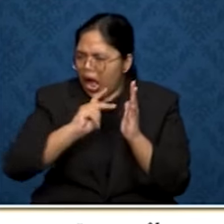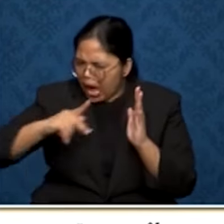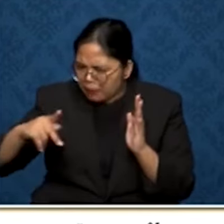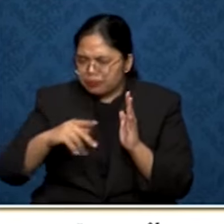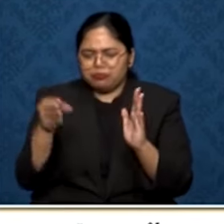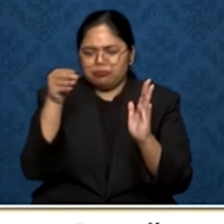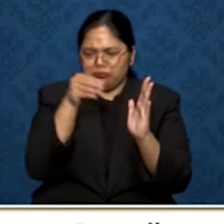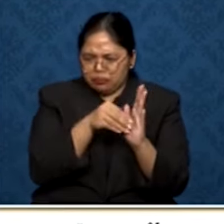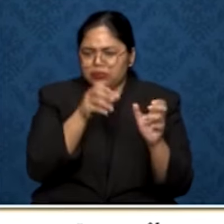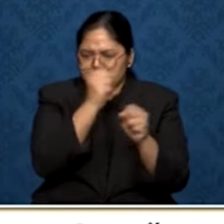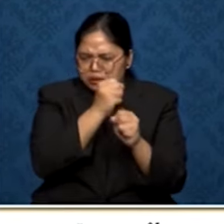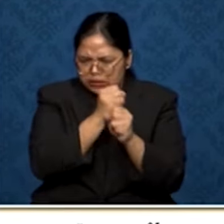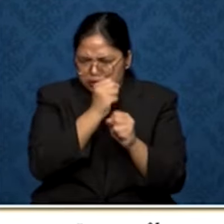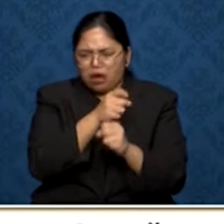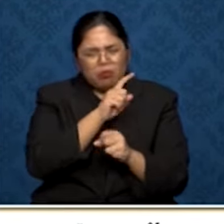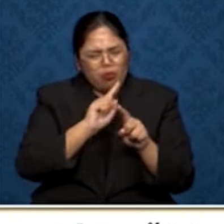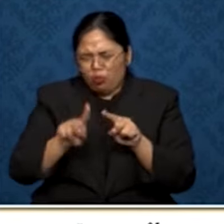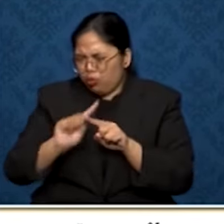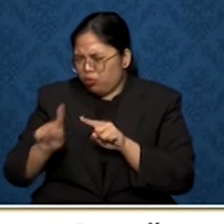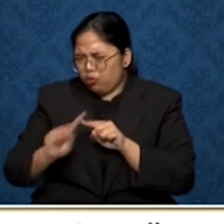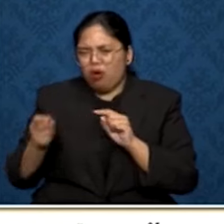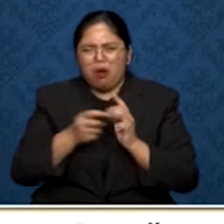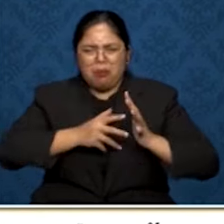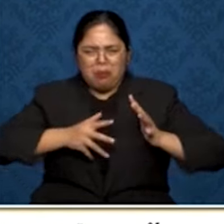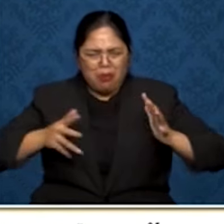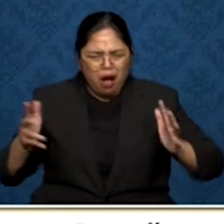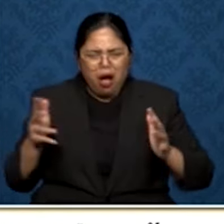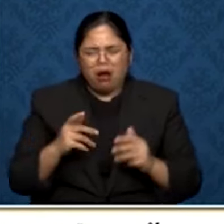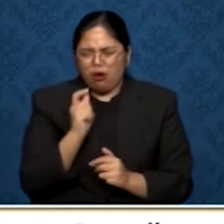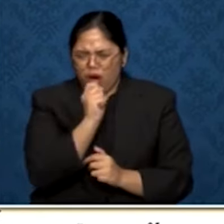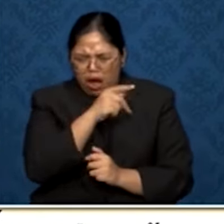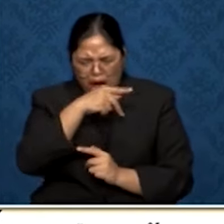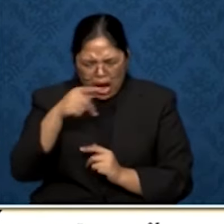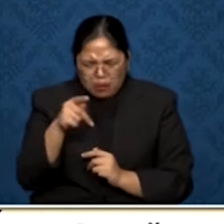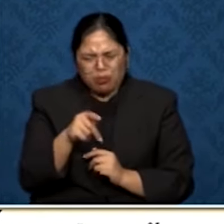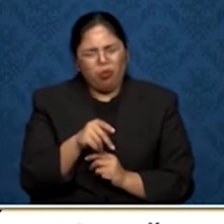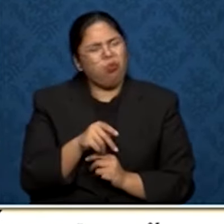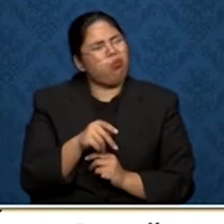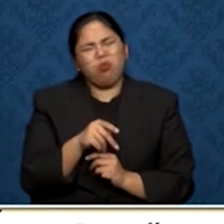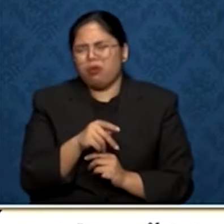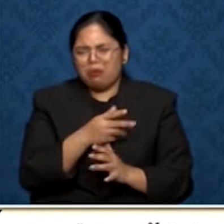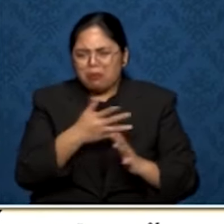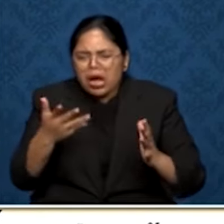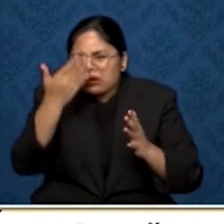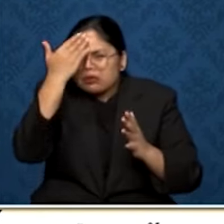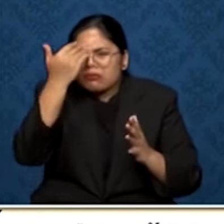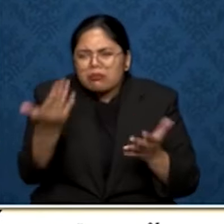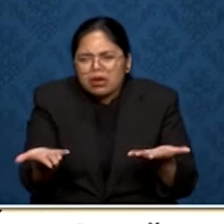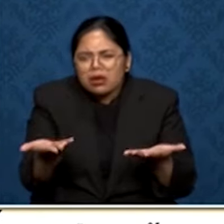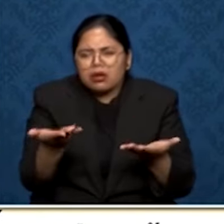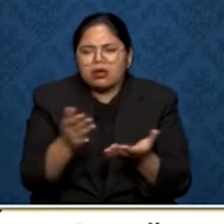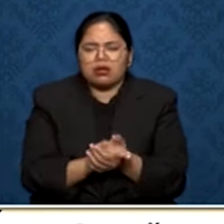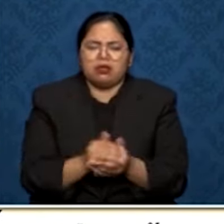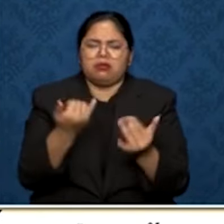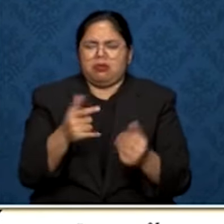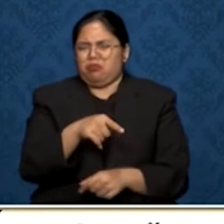แล้วทำเยอะมากครัอพลิเคชั่น ไม่รจะแปกัไปไหนอ börjar Thomà ชัยกระมาณนะครับอันนี้ผมว่าแปล